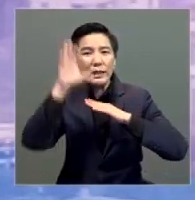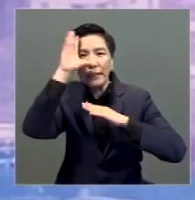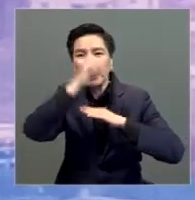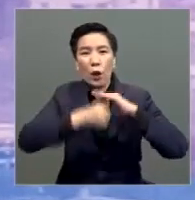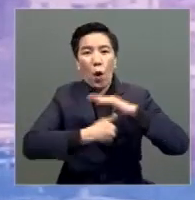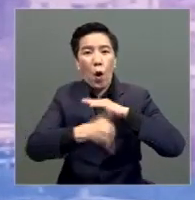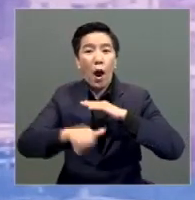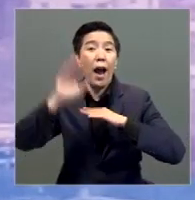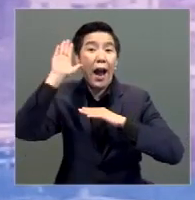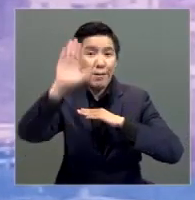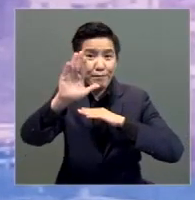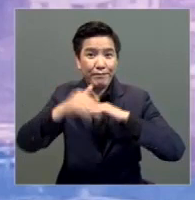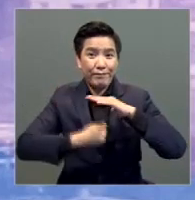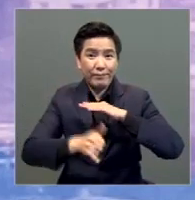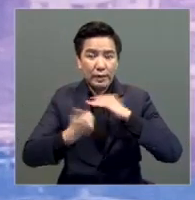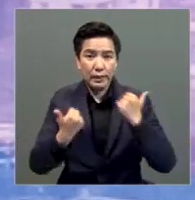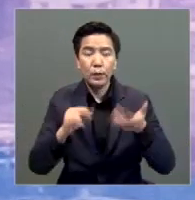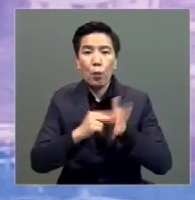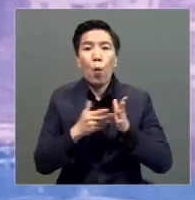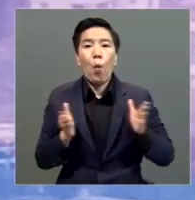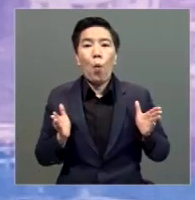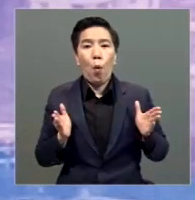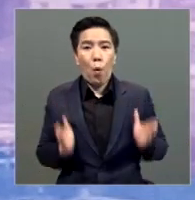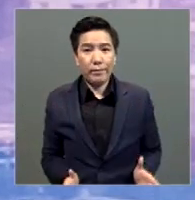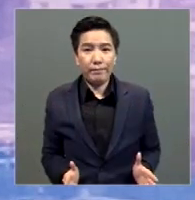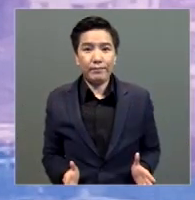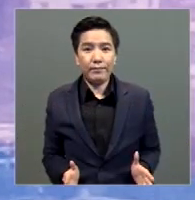นั่นก็คือการห้ามบุคคล